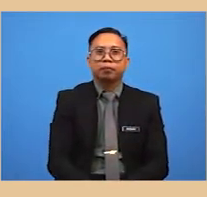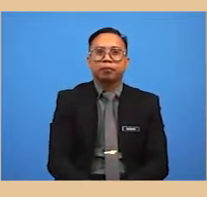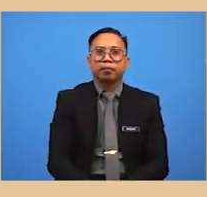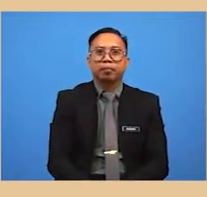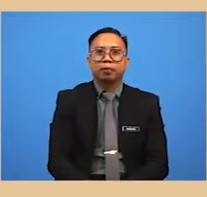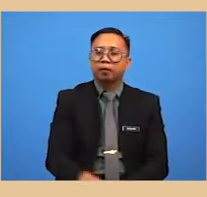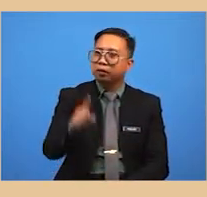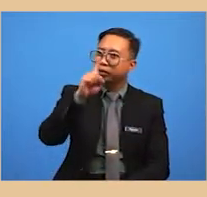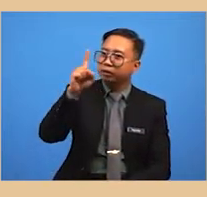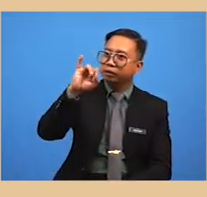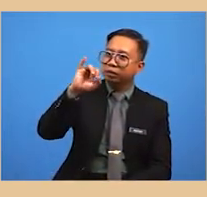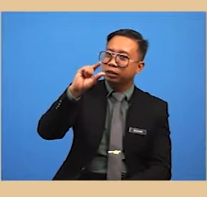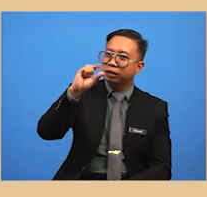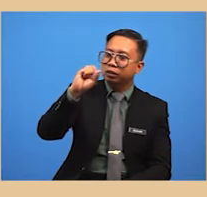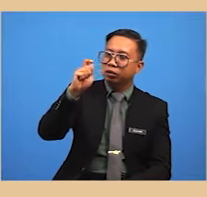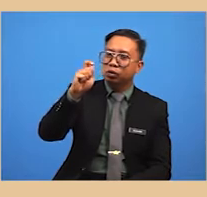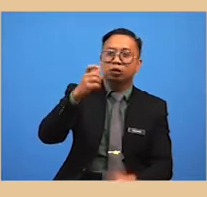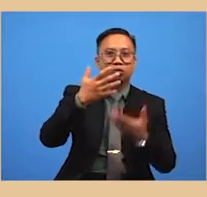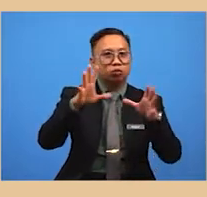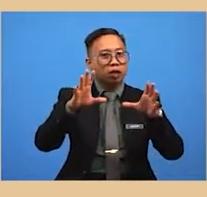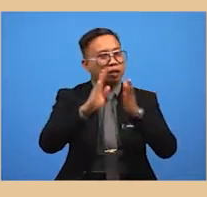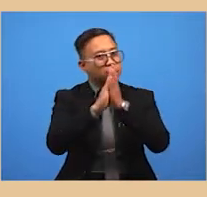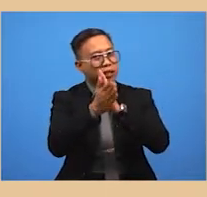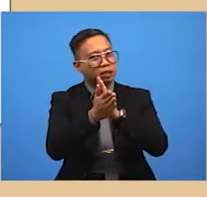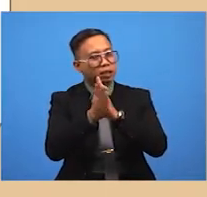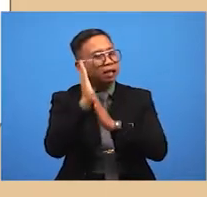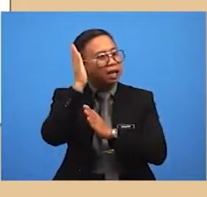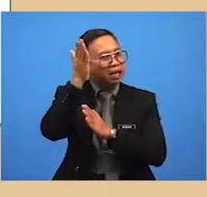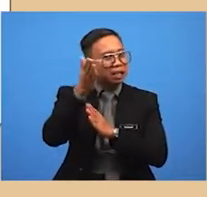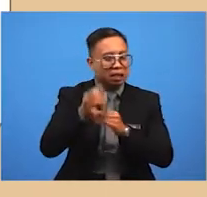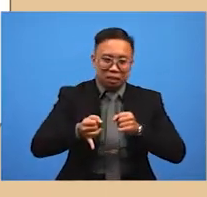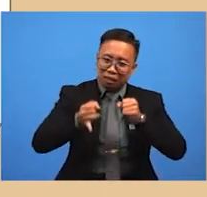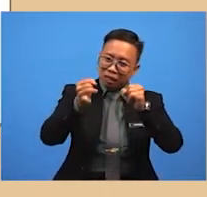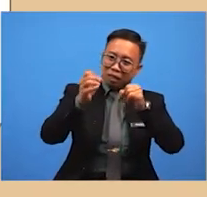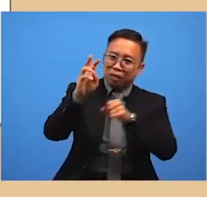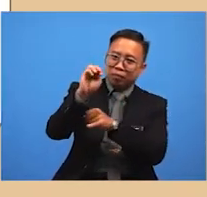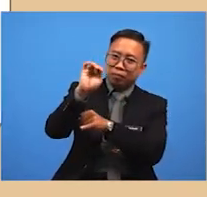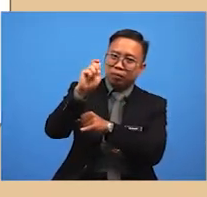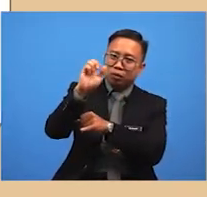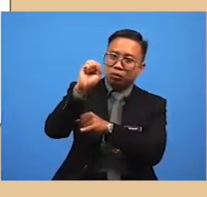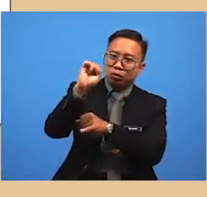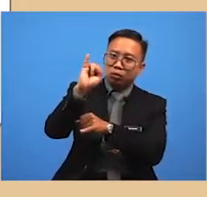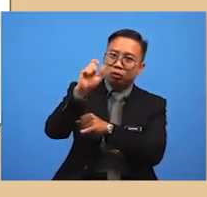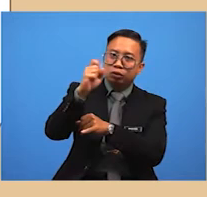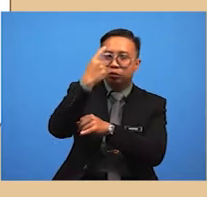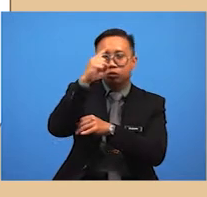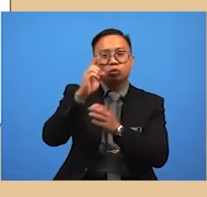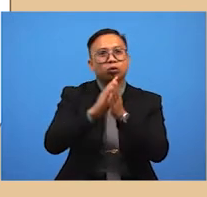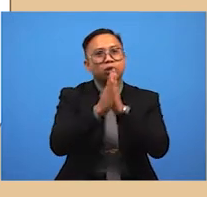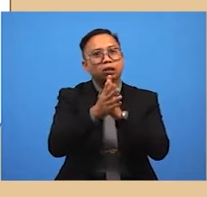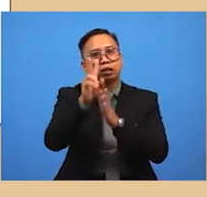Manakala, zigot yang terhasil tadi akan menjalankan mitosis untuk